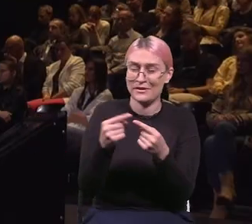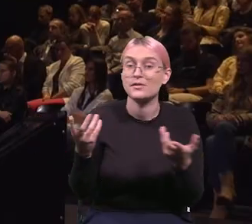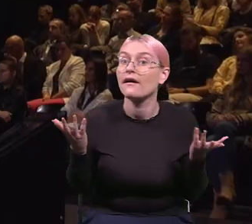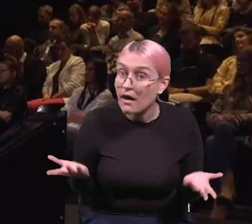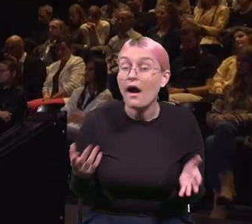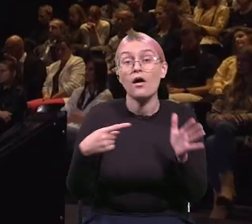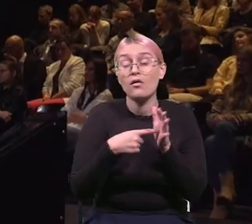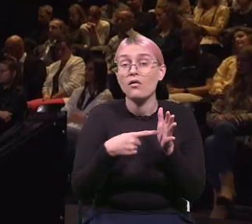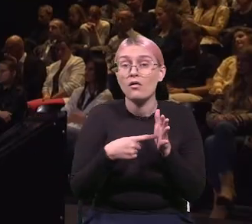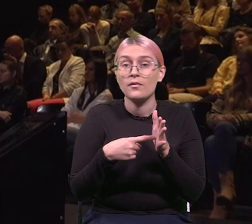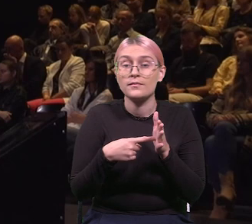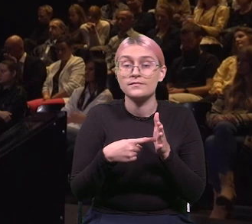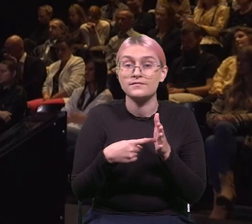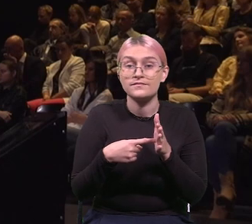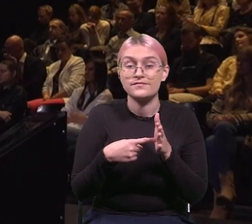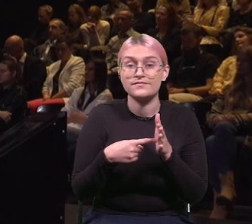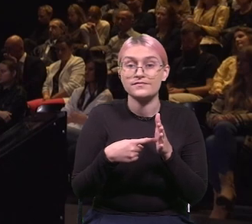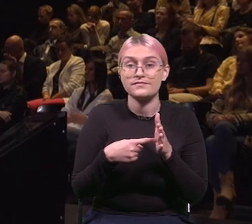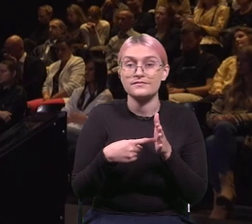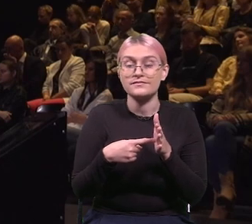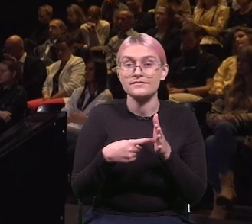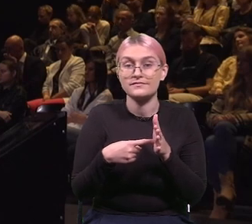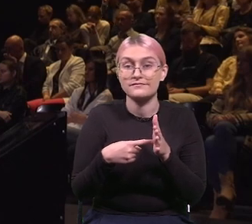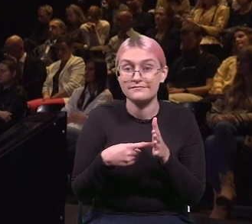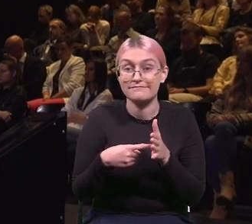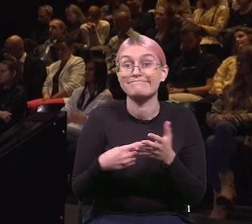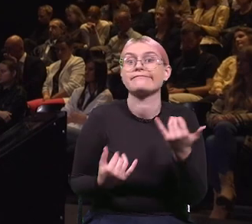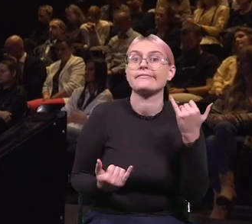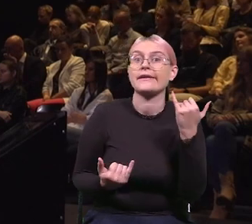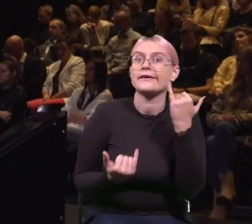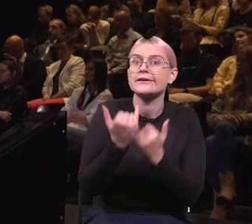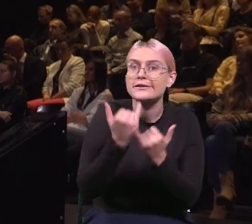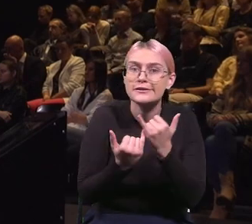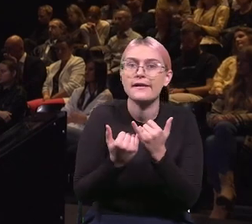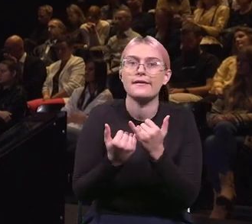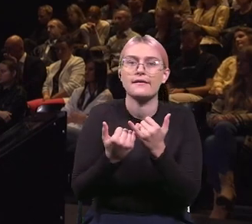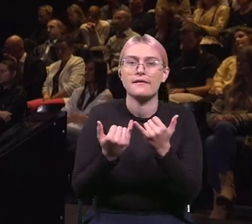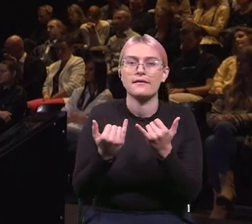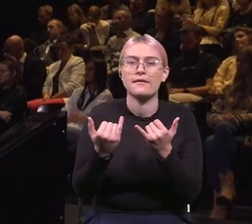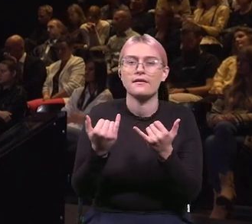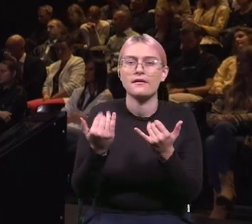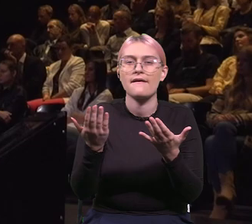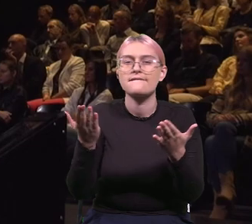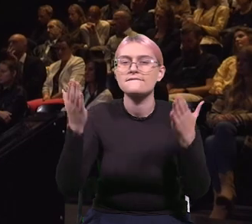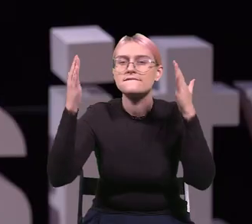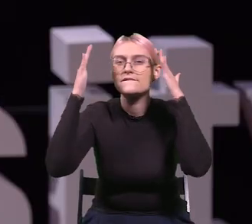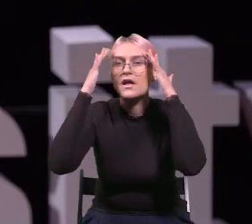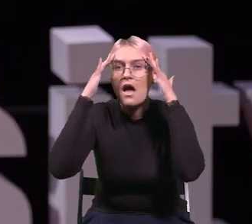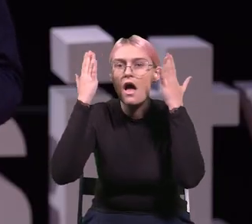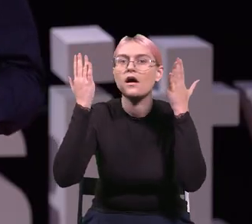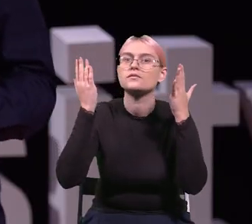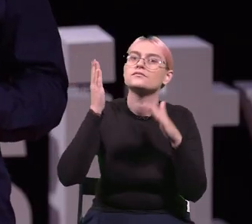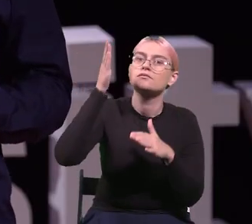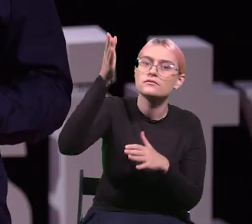poradzić sobie z tym, że jeśli każdy z nas by chciał oszczędzać na mieszkanie, to musiałby kupić to mieszkanie na koniec życia dopiero,